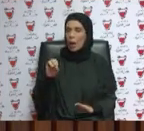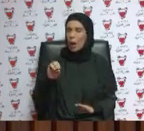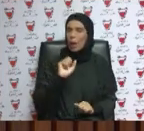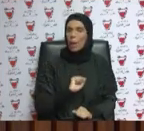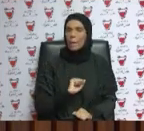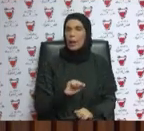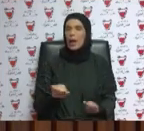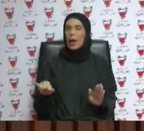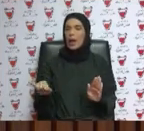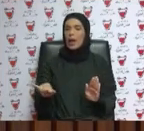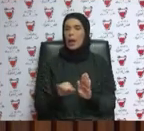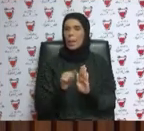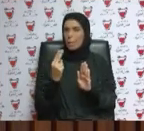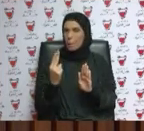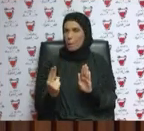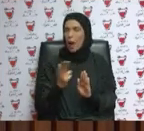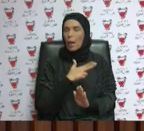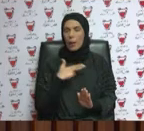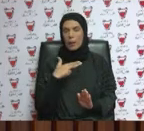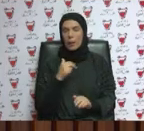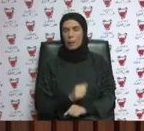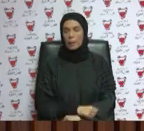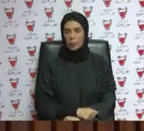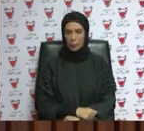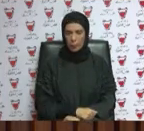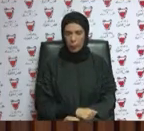المادة الثانية فجاءت تنفيذية.